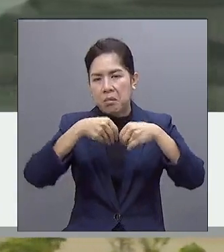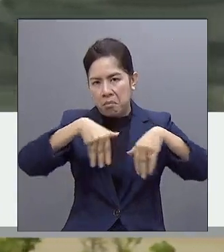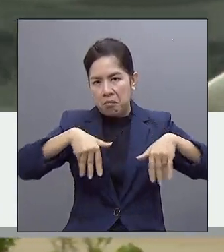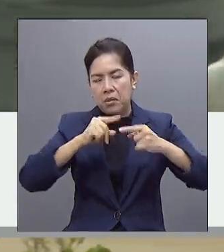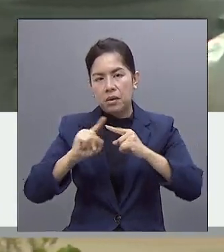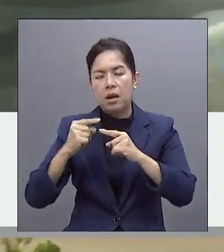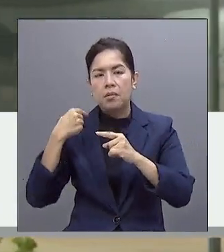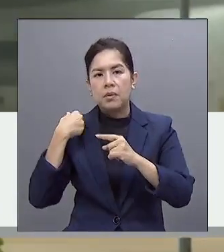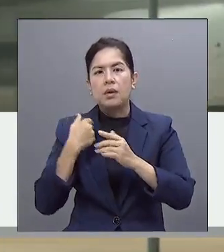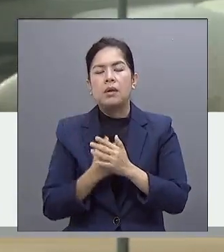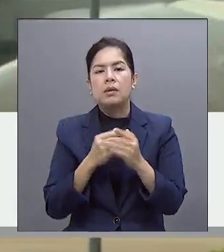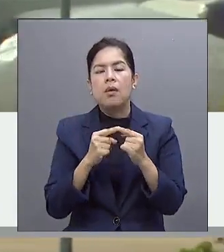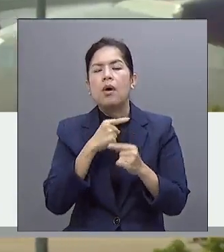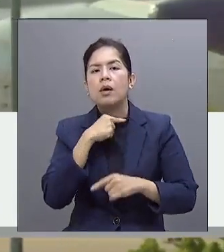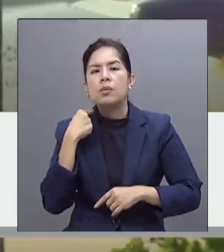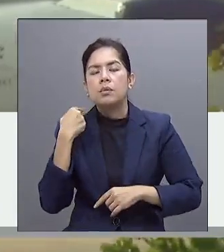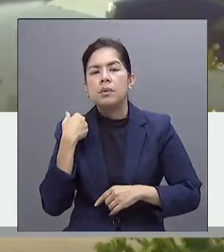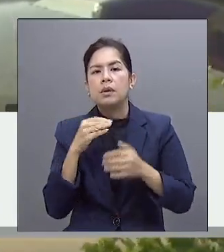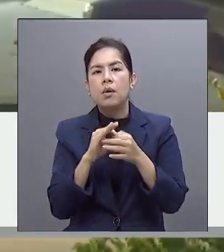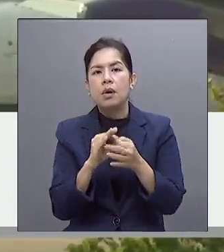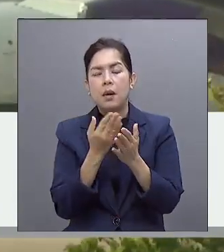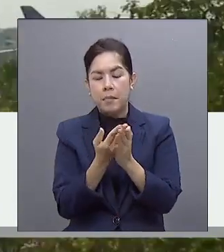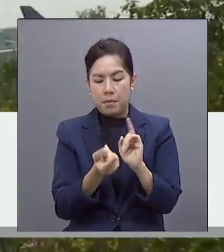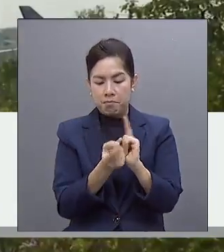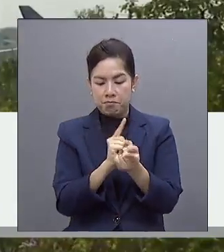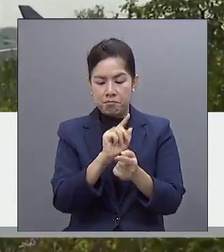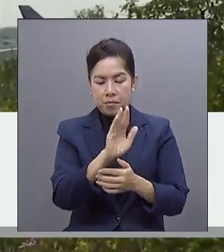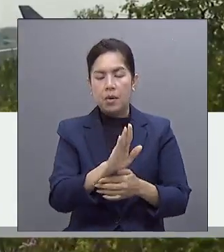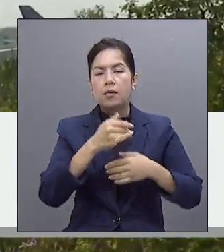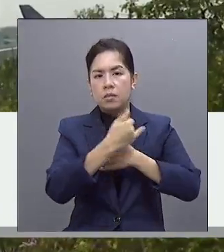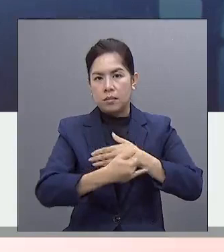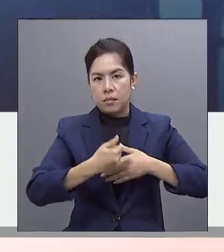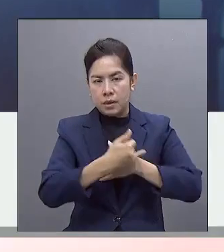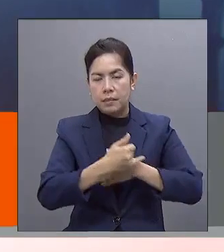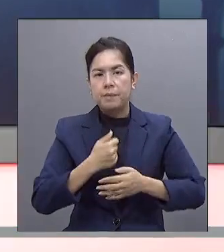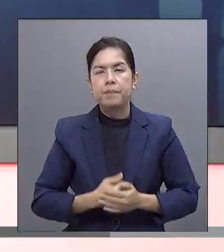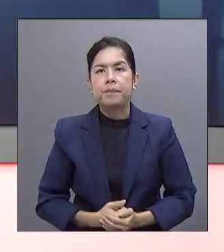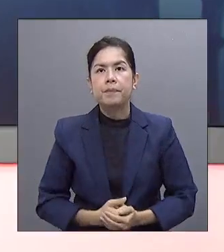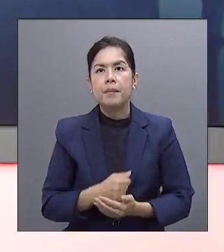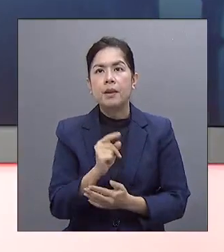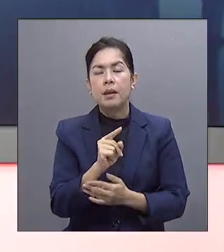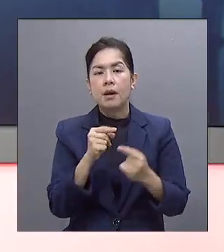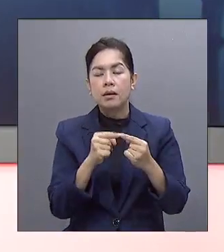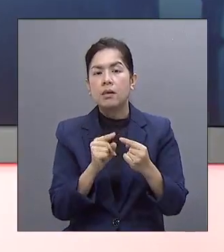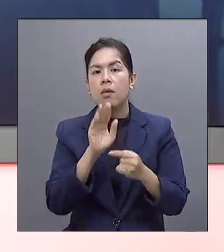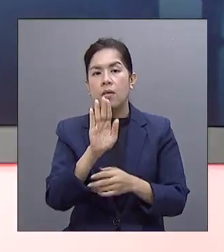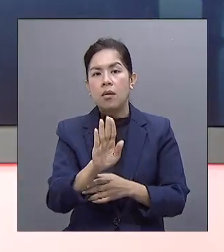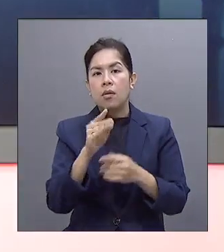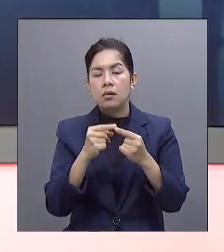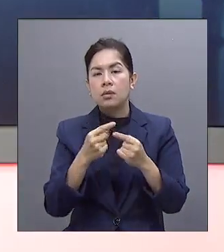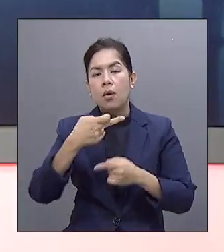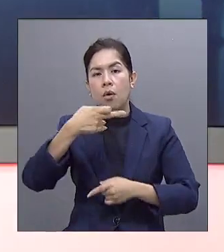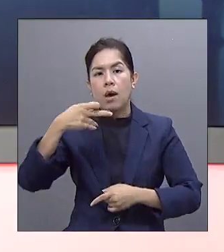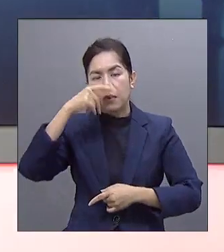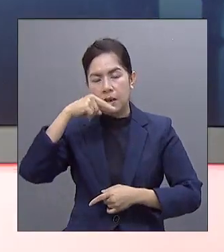บริษัทก็ยังคงขาดทุนจากอัตราแลกเปลี่ยนเงินตราต่างประเทศด้วยค่ะอย่างไรก็ตามนะคะทางด้านของการบินไทย